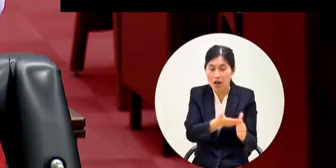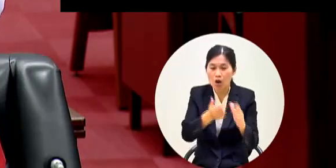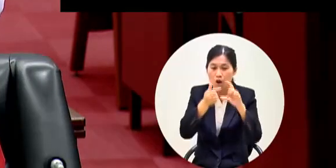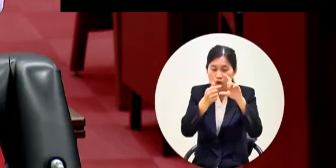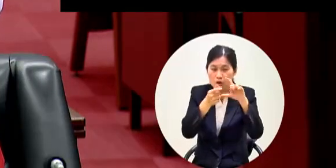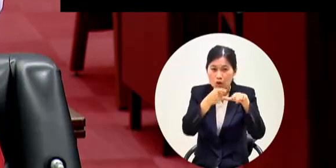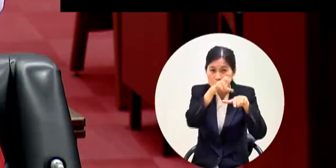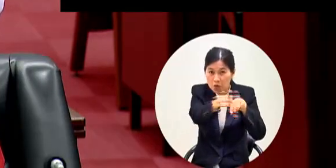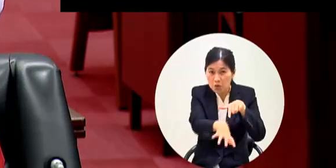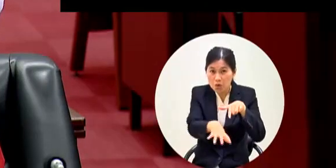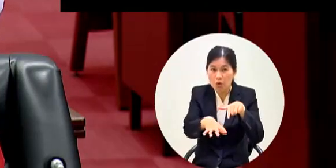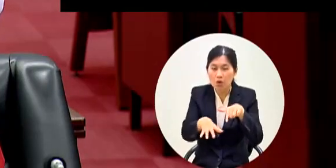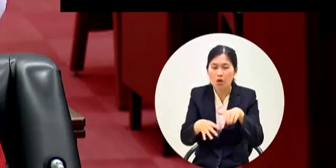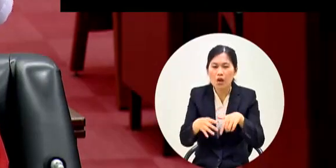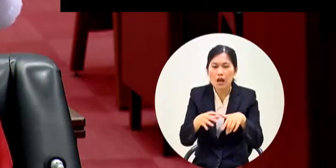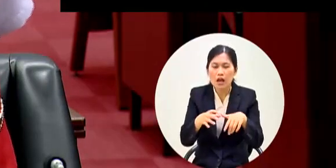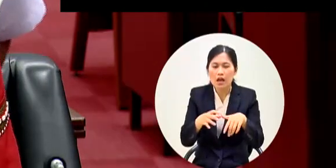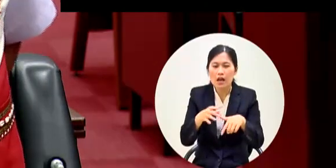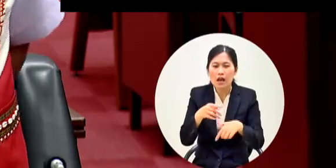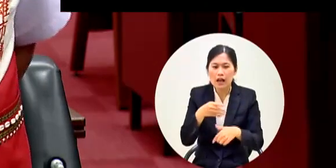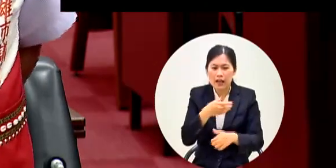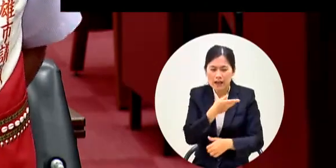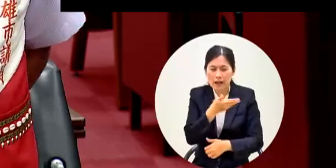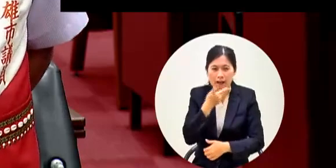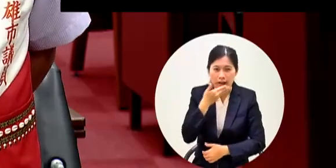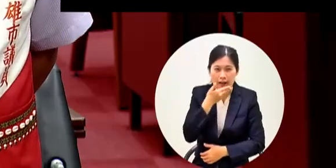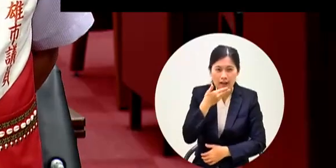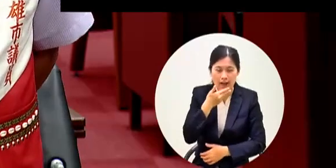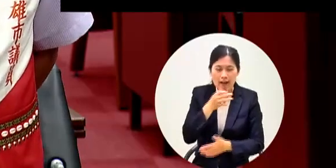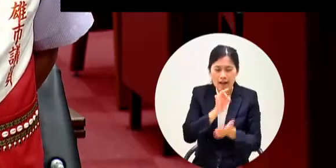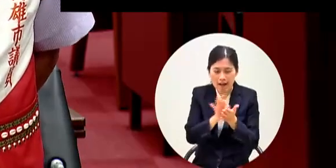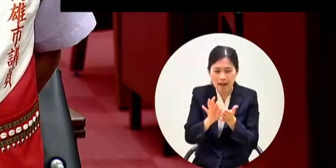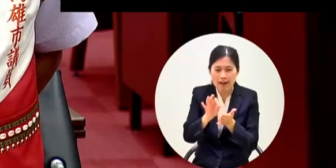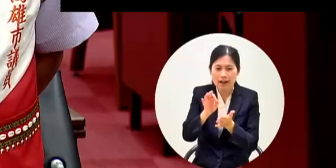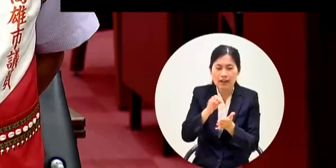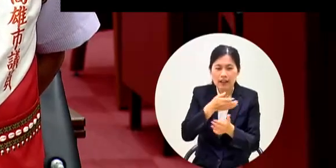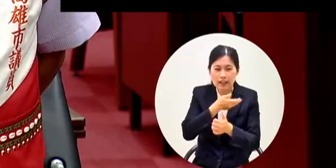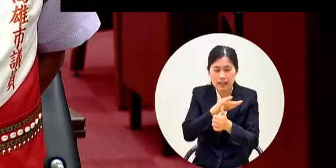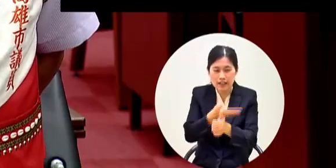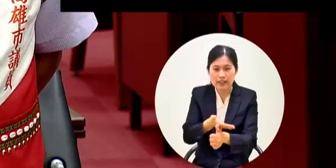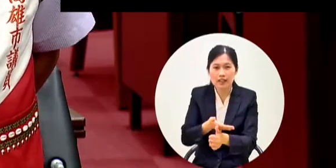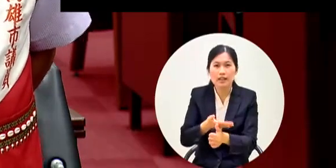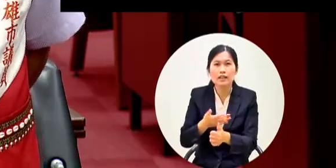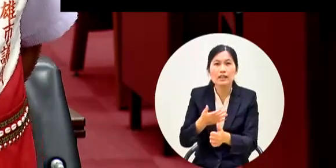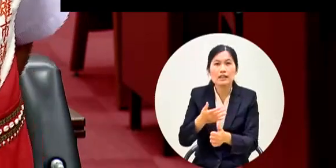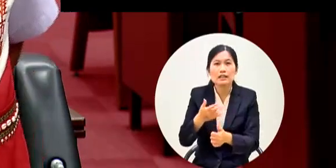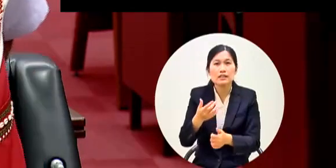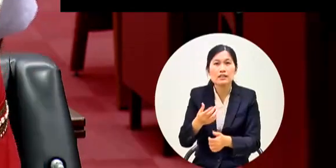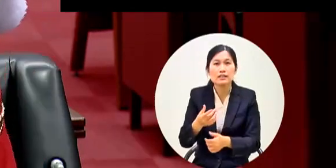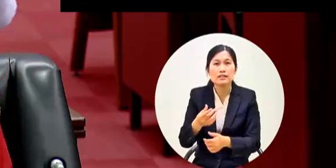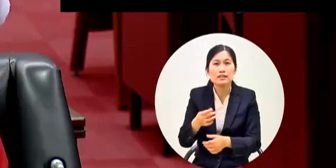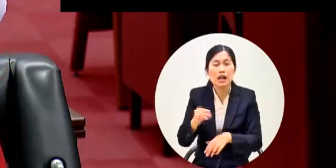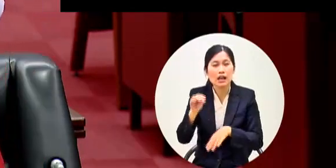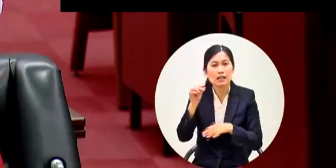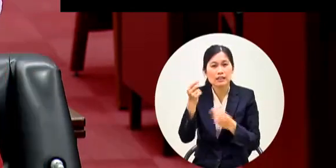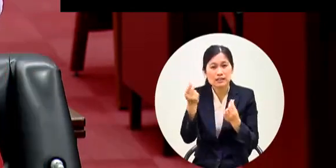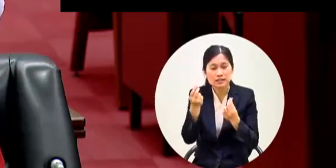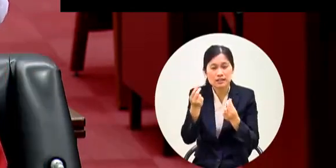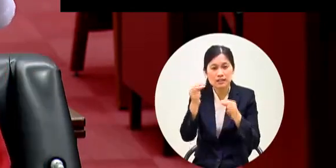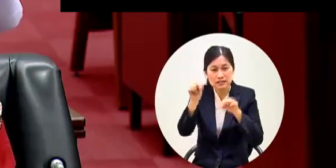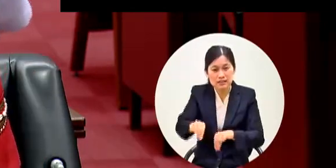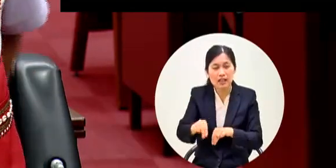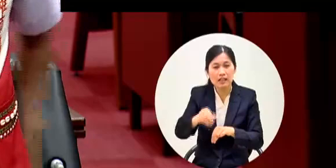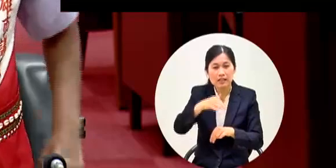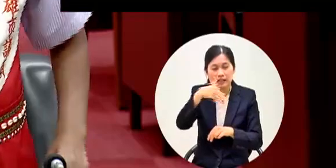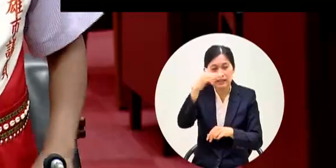招生的。当然地上权是教育局的，所以我们要协调地上权是不是教育